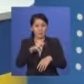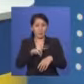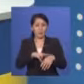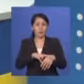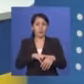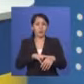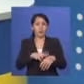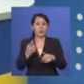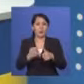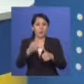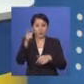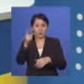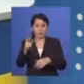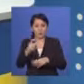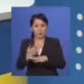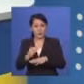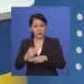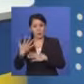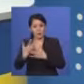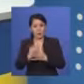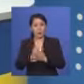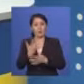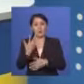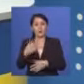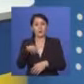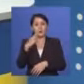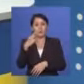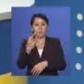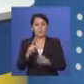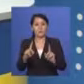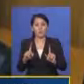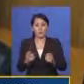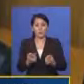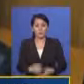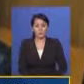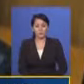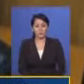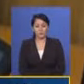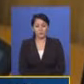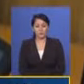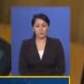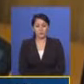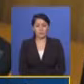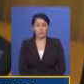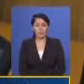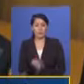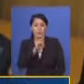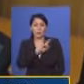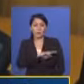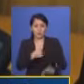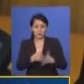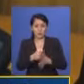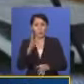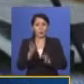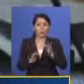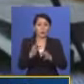бірнеше тұрғынның атына несие рәсімдеді деген күдікпен 30 жастағы жігітті ұстады. Осы іске байланысты сотқа дейінгі